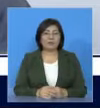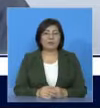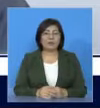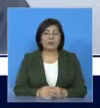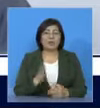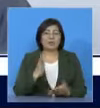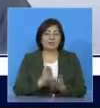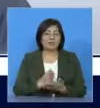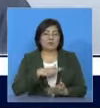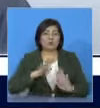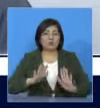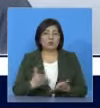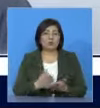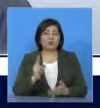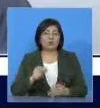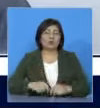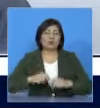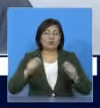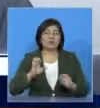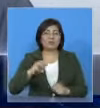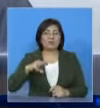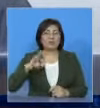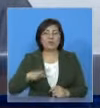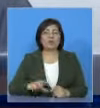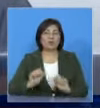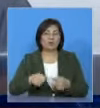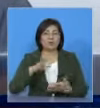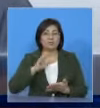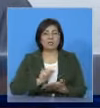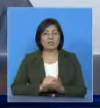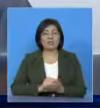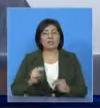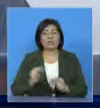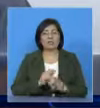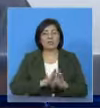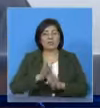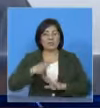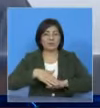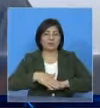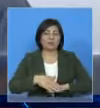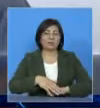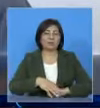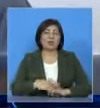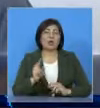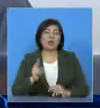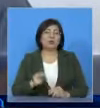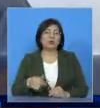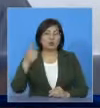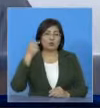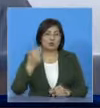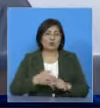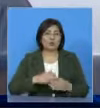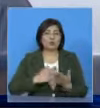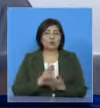есть условия кто-то открывает с ты а кто-то может заниматься ремонтом обуви открыть салон красоты кто что умеет эту услугу